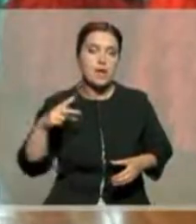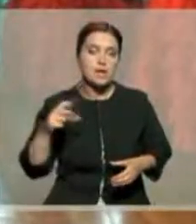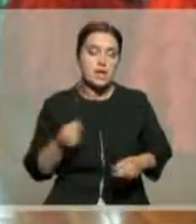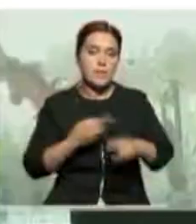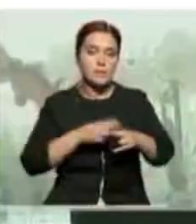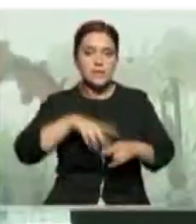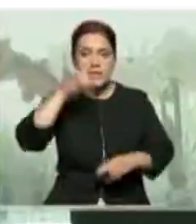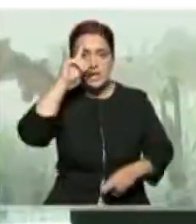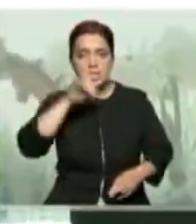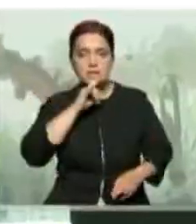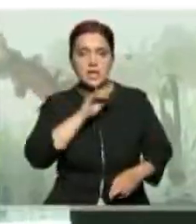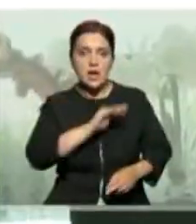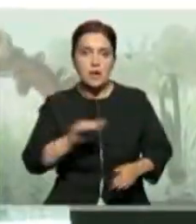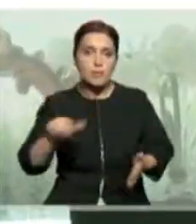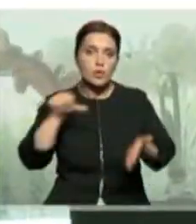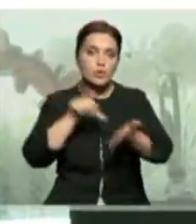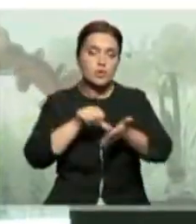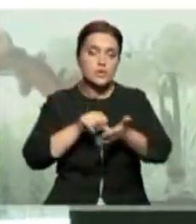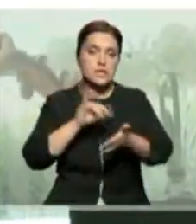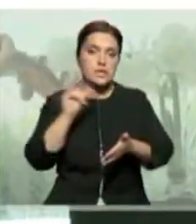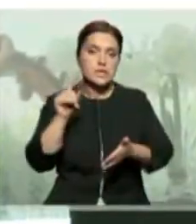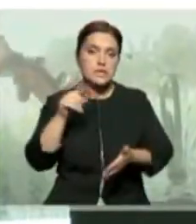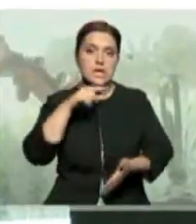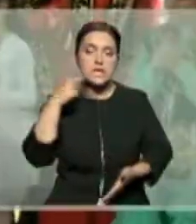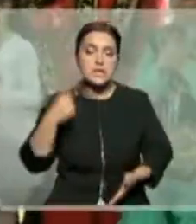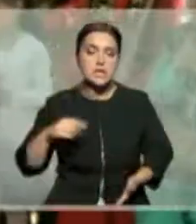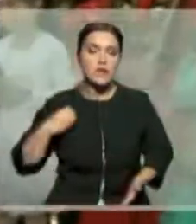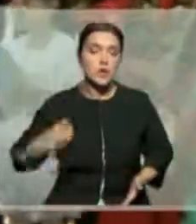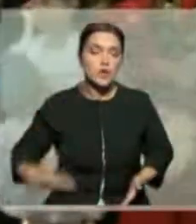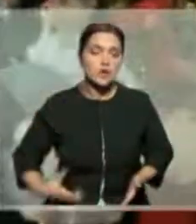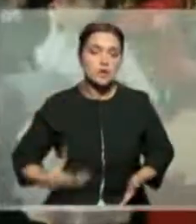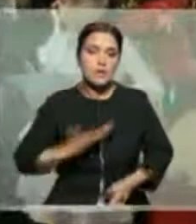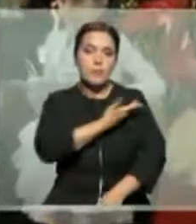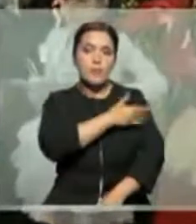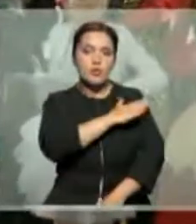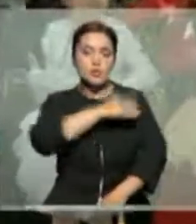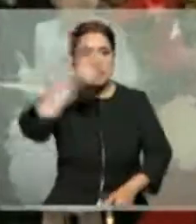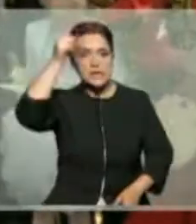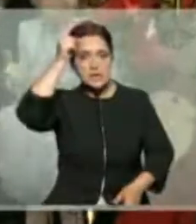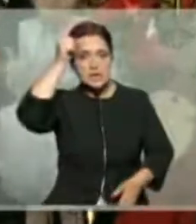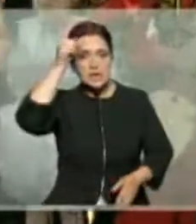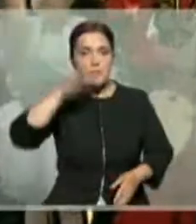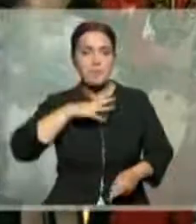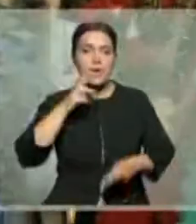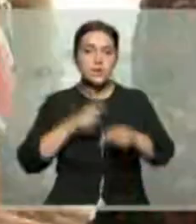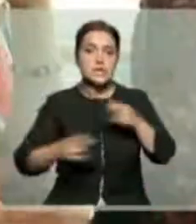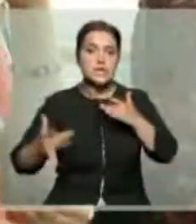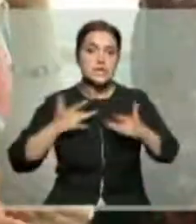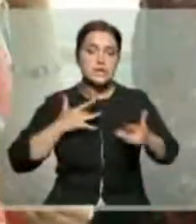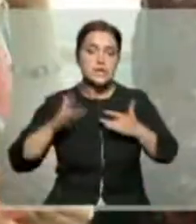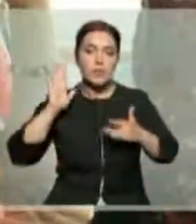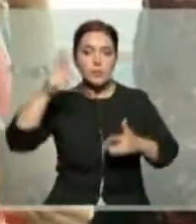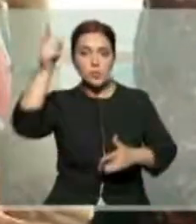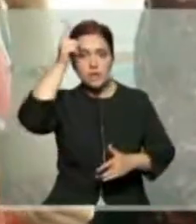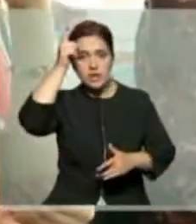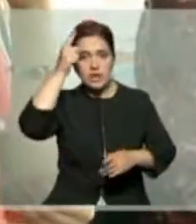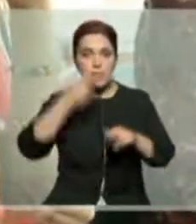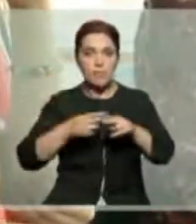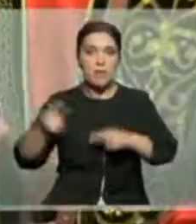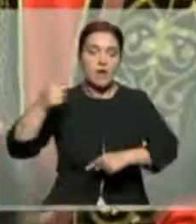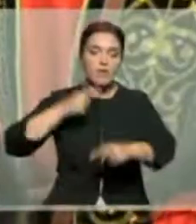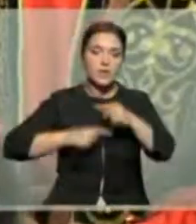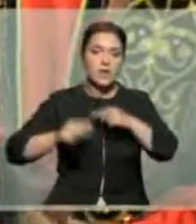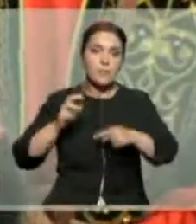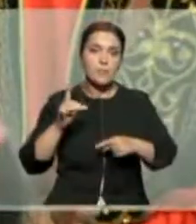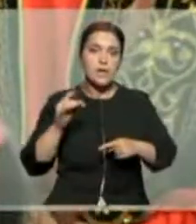ребятами в фестивале принимали участие музыканты из России, Франции, Польши и Германии. Заключительный концерт конкурса пройдет в Берлине, после чего юные виртуозы вернутся